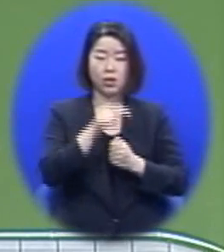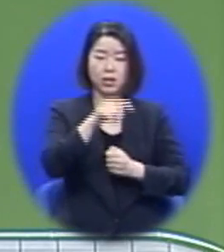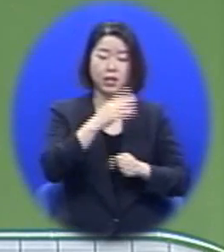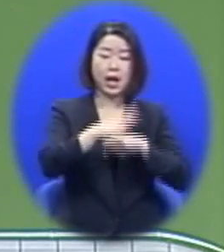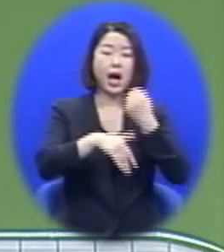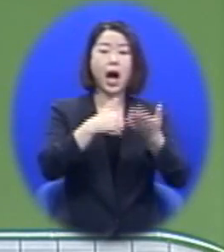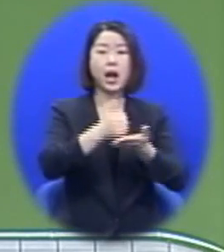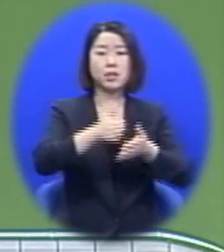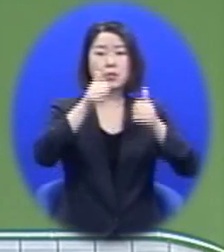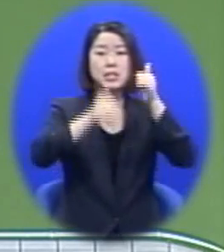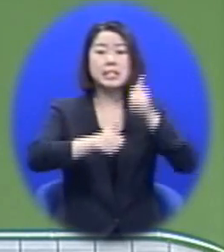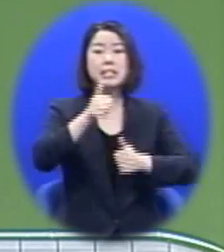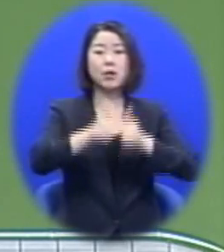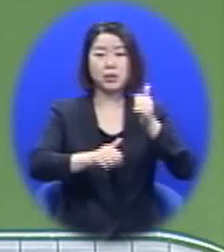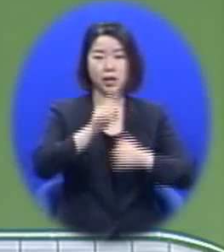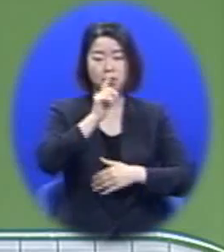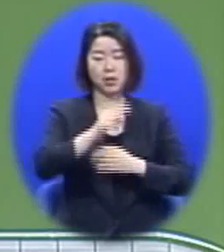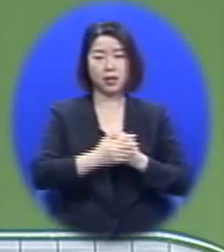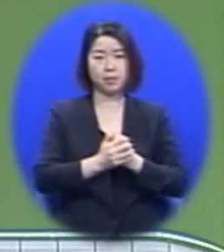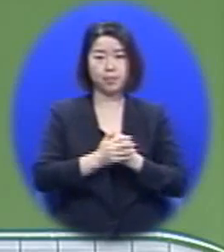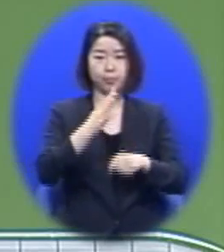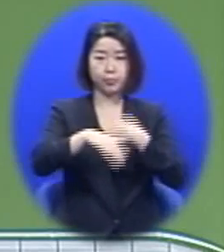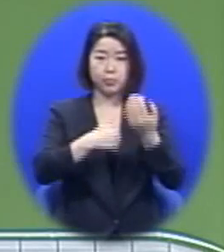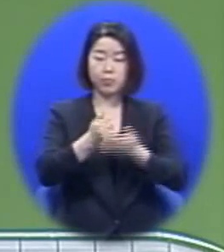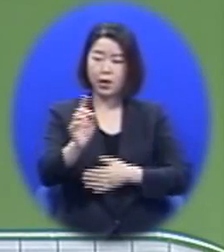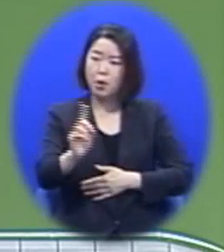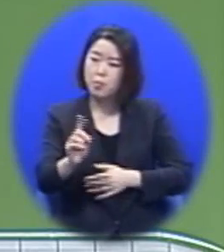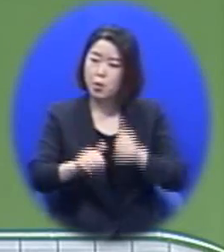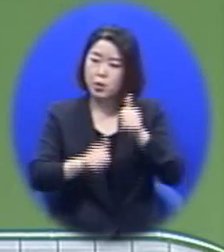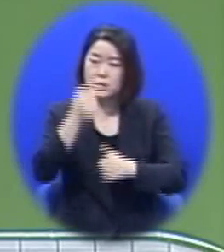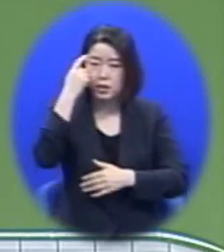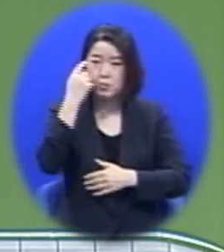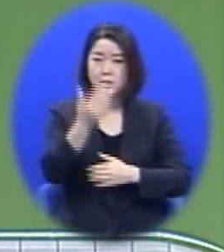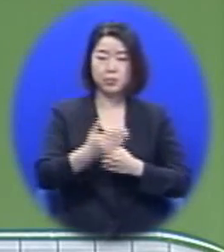시험이라고 그랬습니다. 하나님이 뭘 시험하신